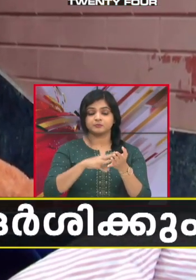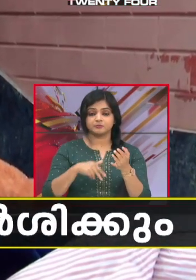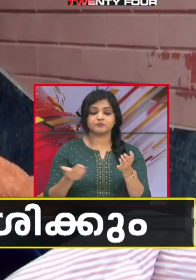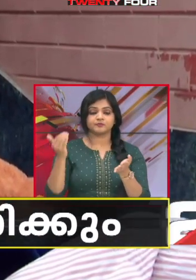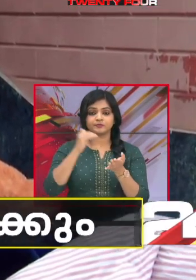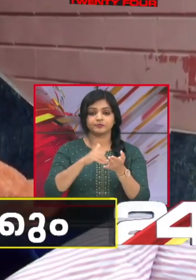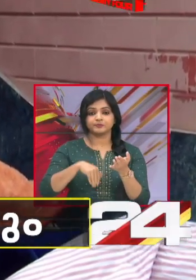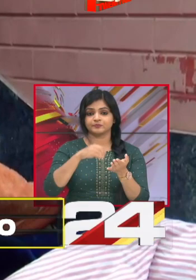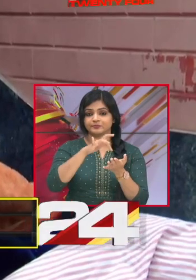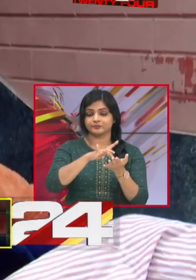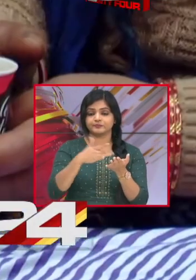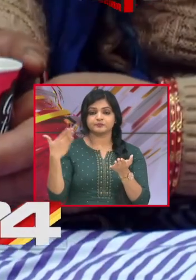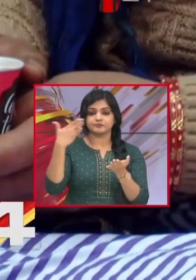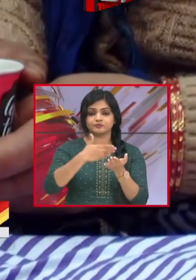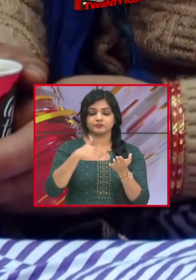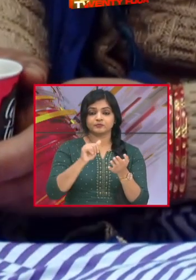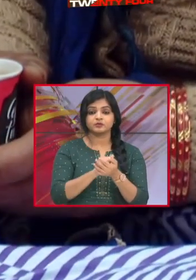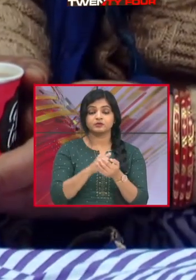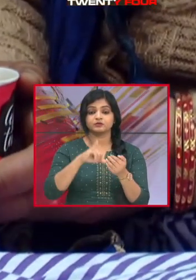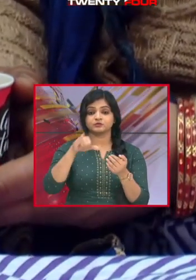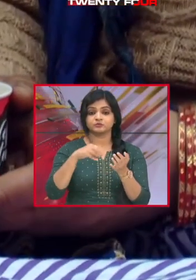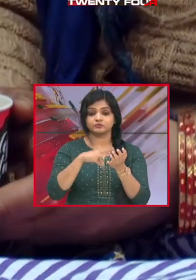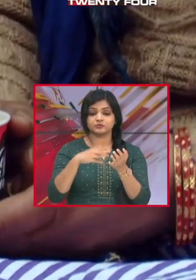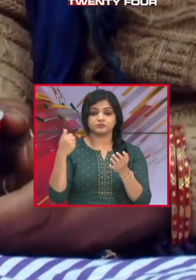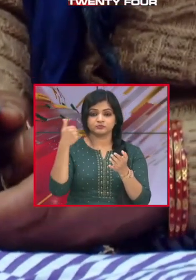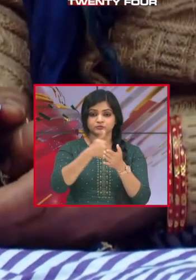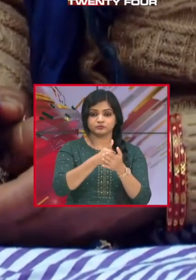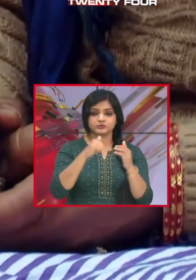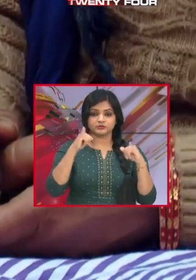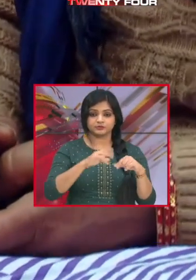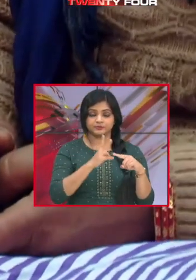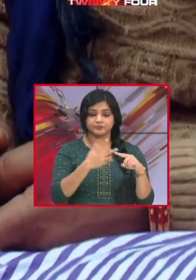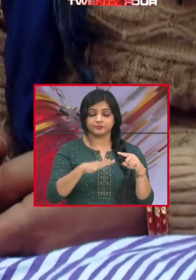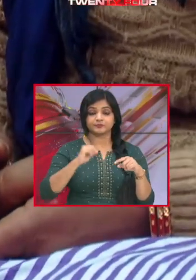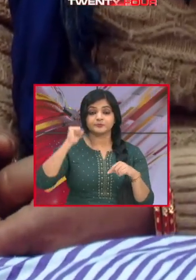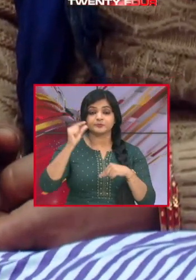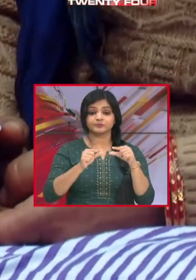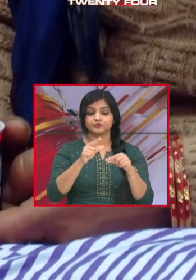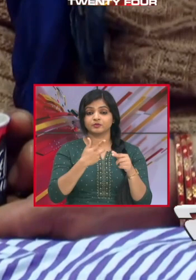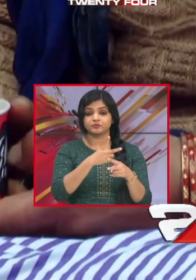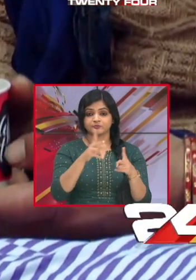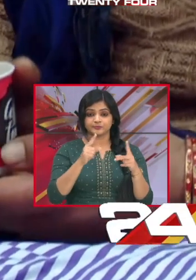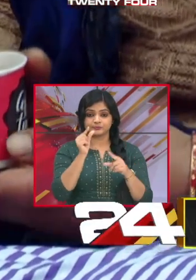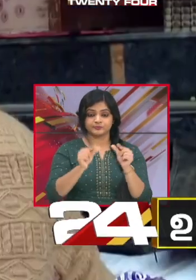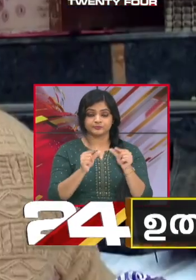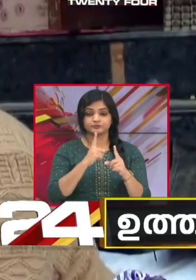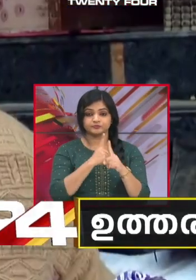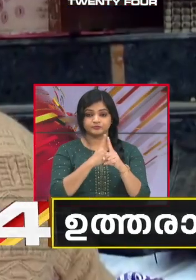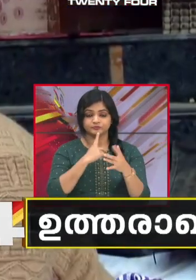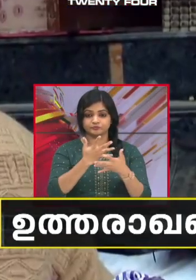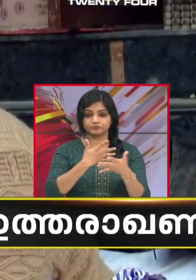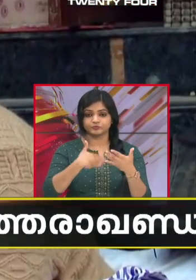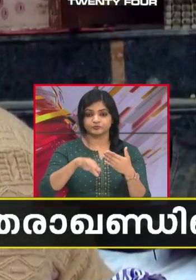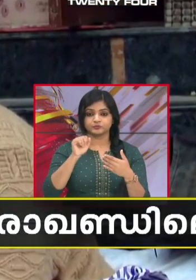വീണ്ടും മേഖല സന്ദർശിക്കുന്നത്. ഇന്ന് ജോഷിമഠിൽ തങ്ങുന്ന അദ്ദേഹം ഈ പ്രതിഷേധിക്കുന്ന നാട്ടുകാർ അടക്കമുള്ളവരുമായി